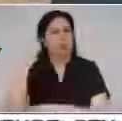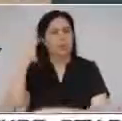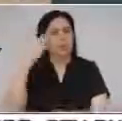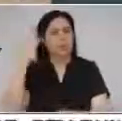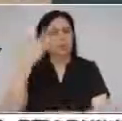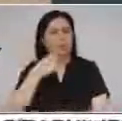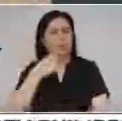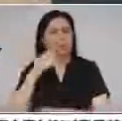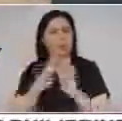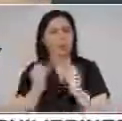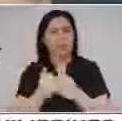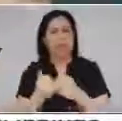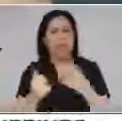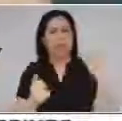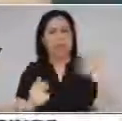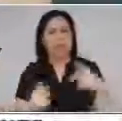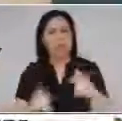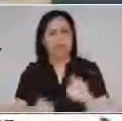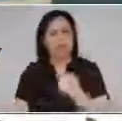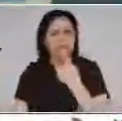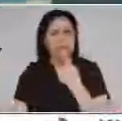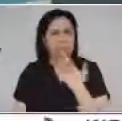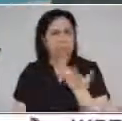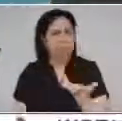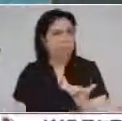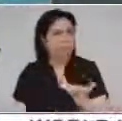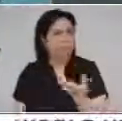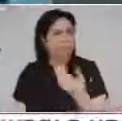kapabayaan na nangyari dyan sa